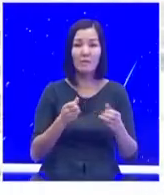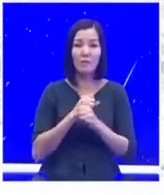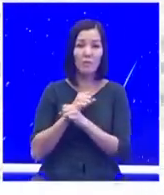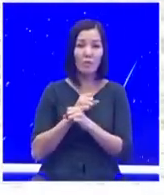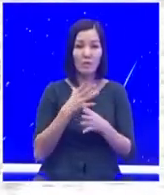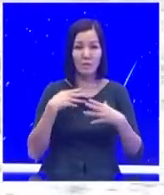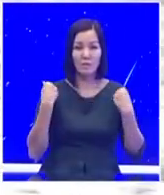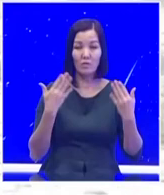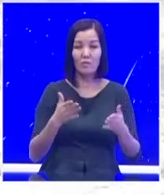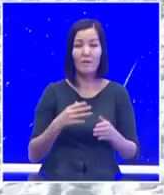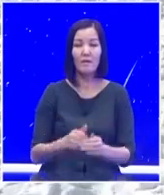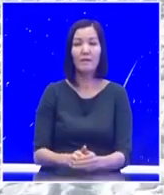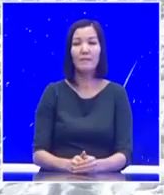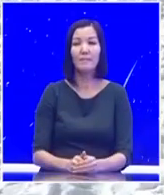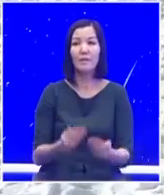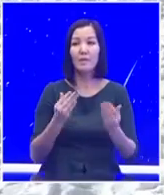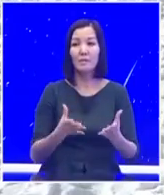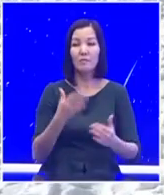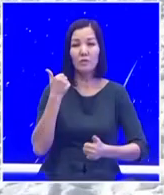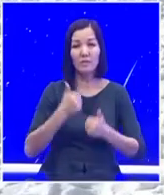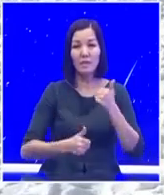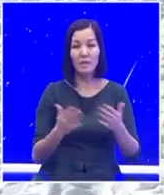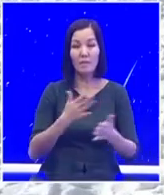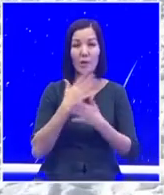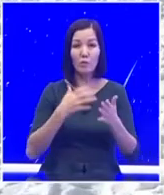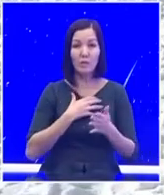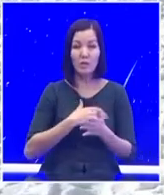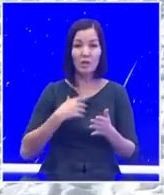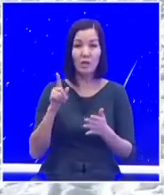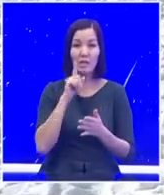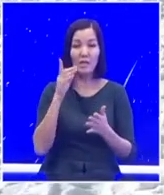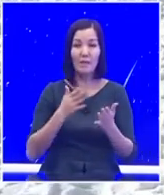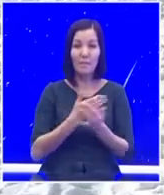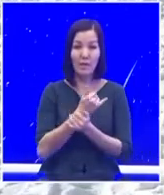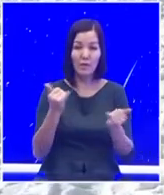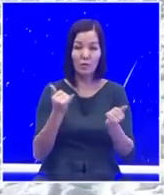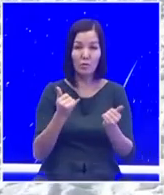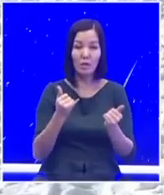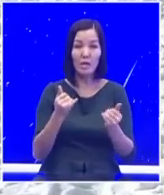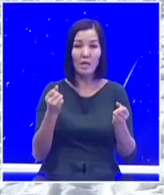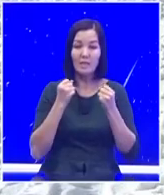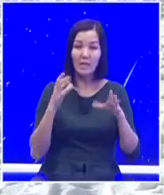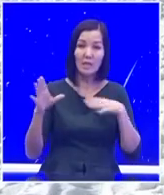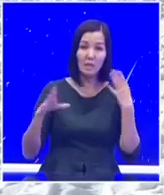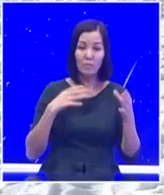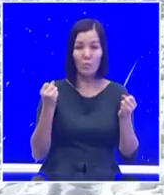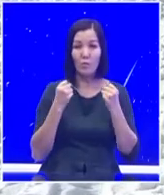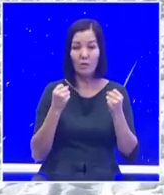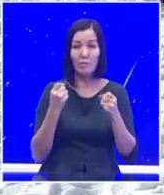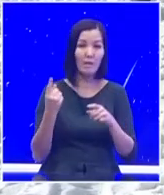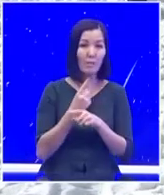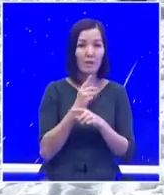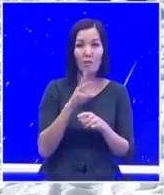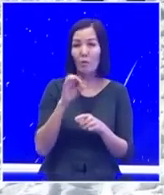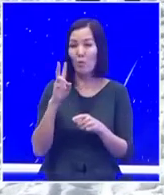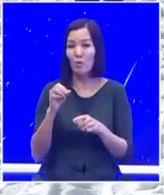крепкого здоровья. Сегодняшняя спартакиада имеет большое значение для молодежи, так как занятие спортом – это в первую очередь тонус, это